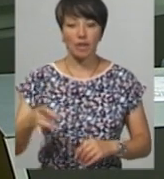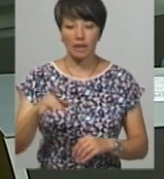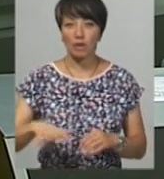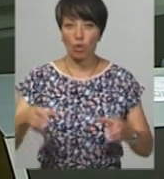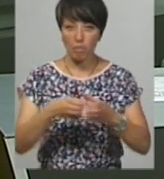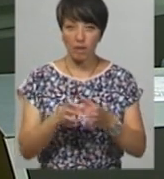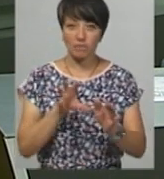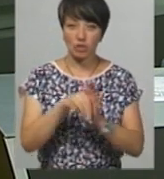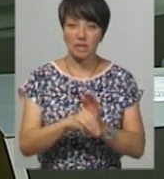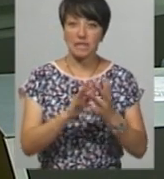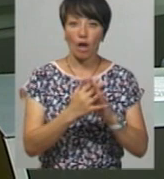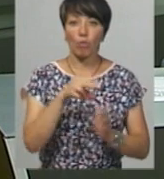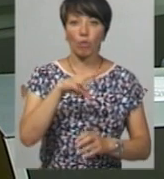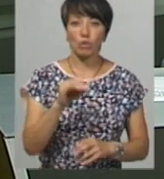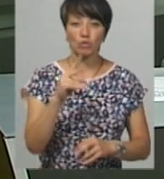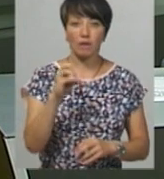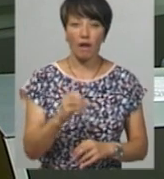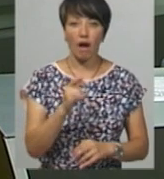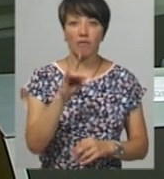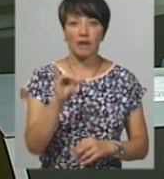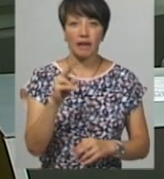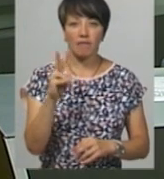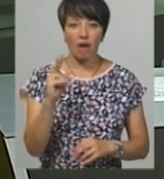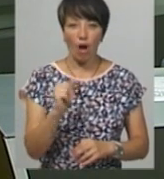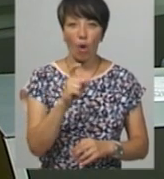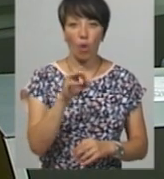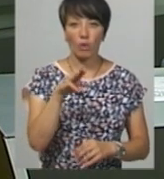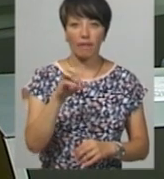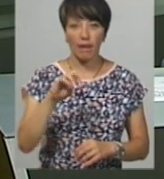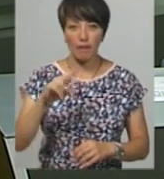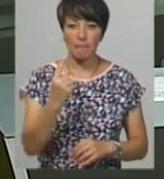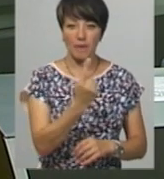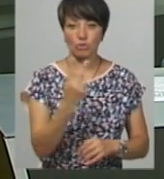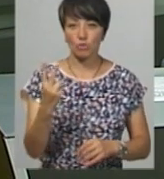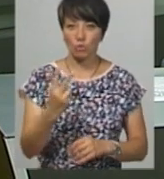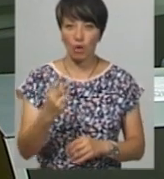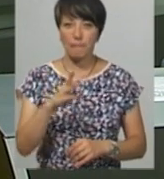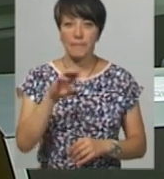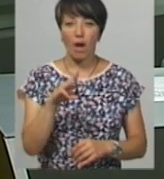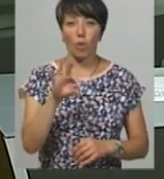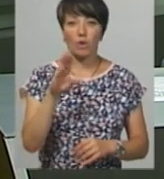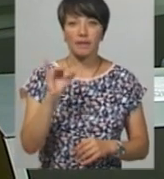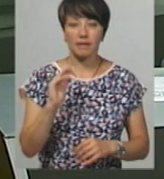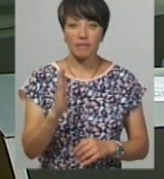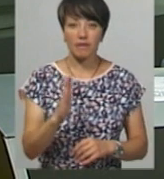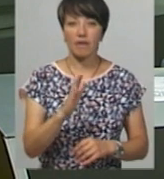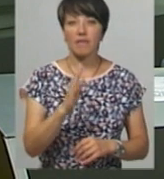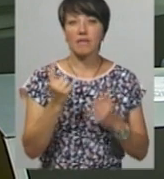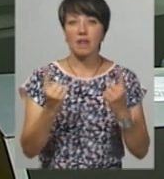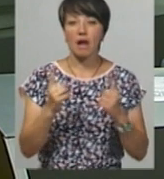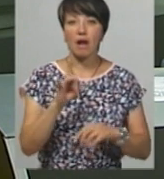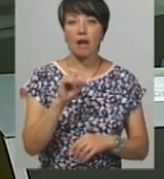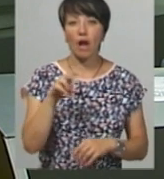територіальної громади увійшли села Плужне, Гаврилівка, Хотень, Другий, Хотень, Перший. М'якотівська сільська рада, села М'якоте, Велика